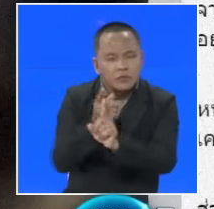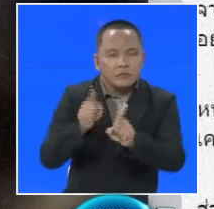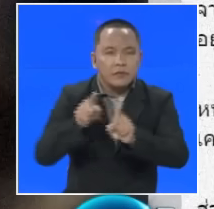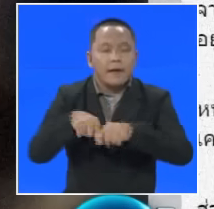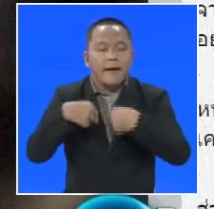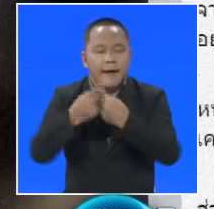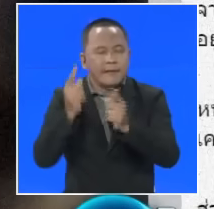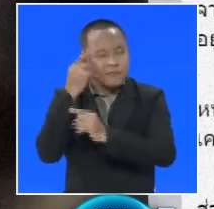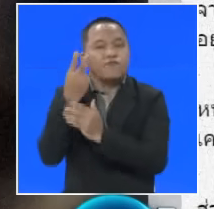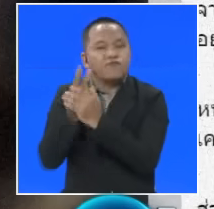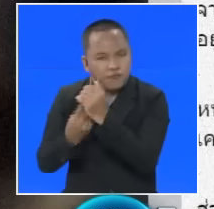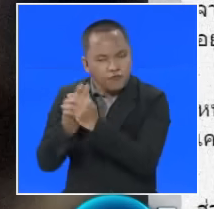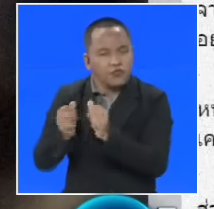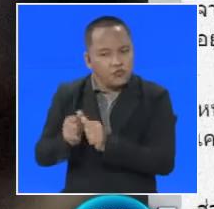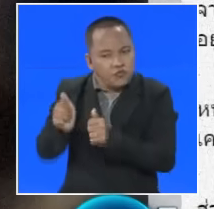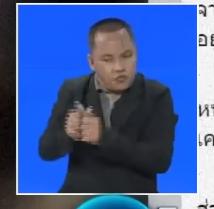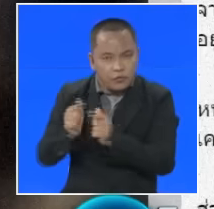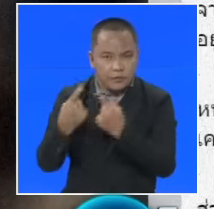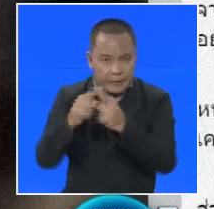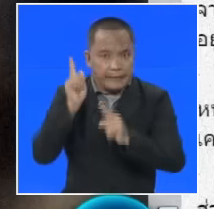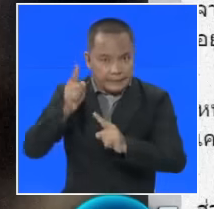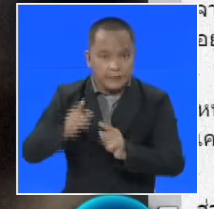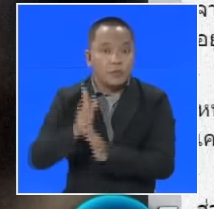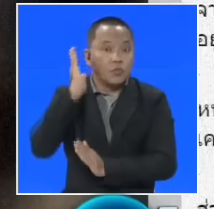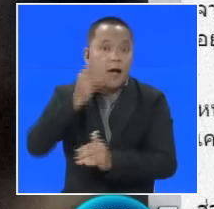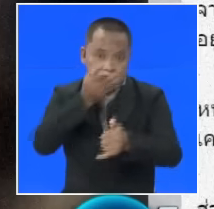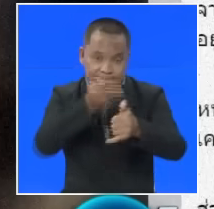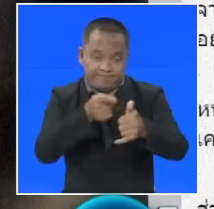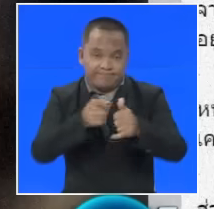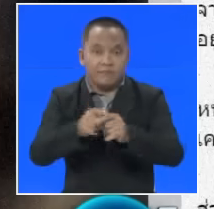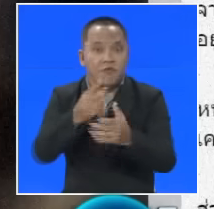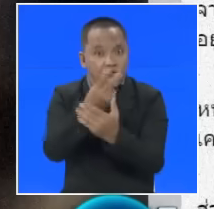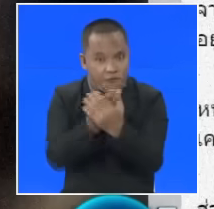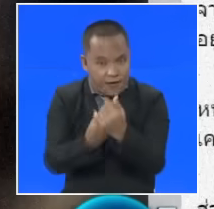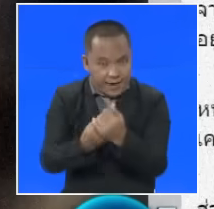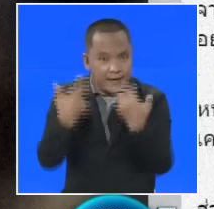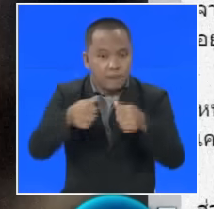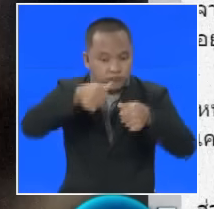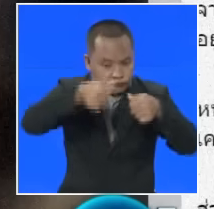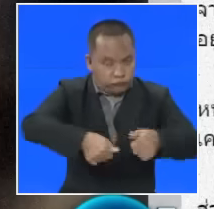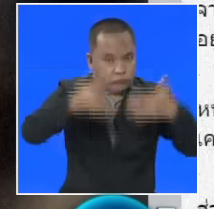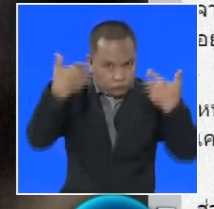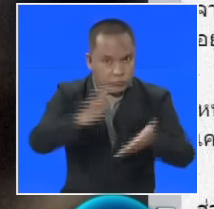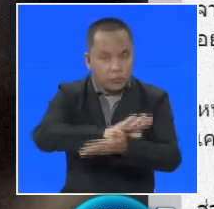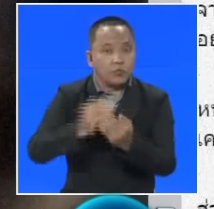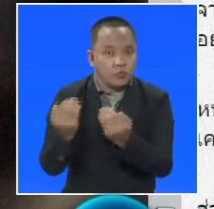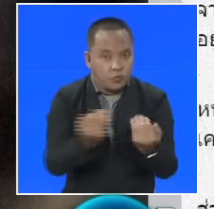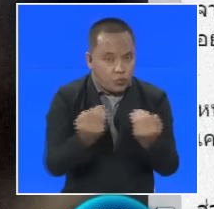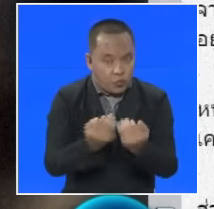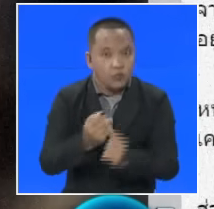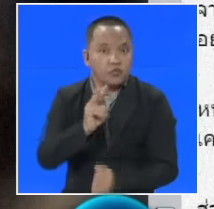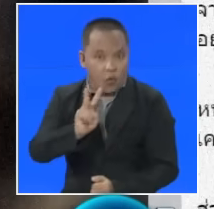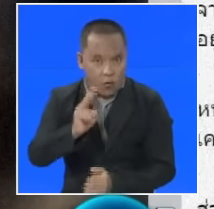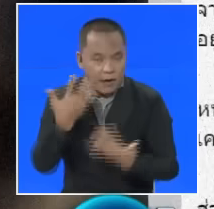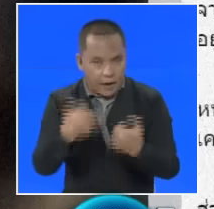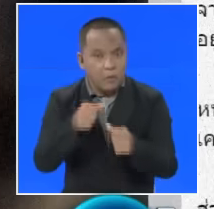ให้เข้าใจว่าคบหากับผู้ชายในรูปแต่ความจริงแล้วผู้ชายในรูปมีภรรยาจดทะเบียนสมรสแล้วก็มีลูกเล็กถึง2